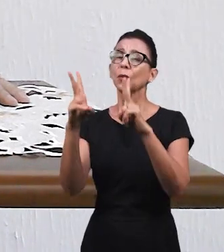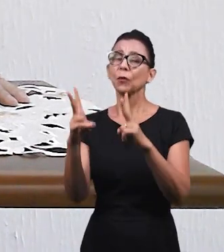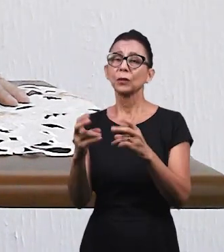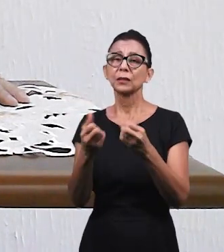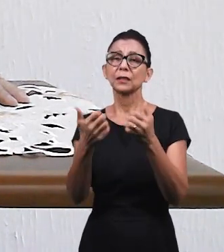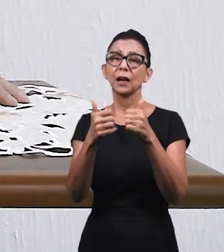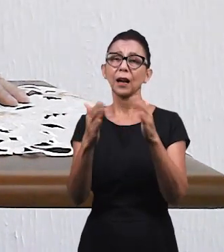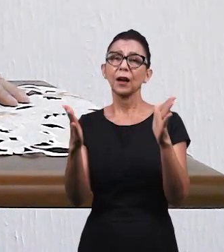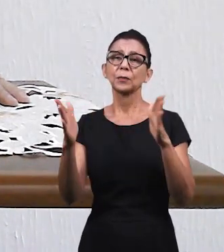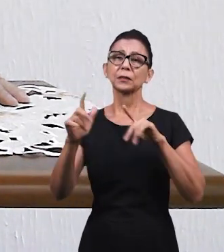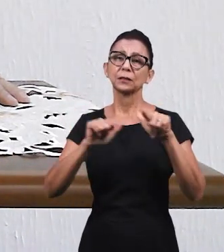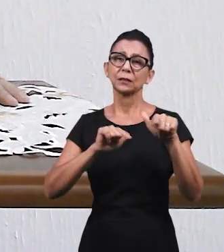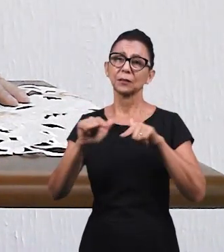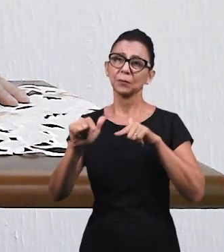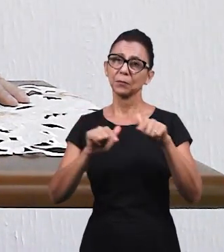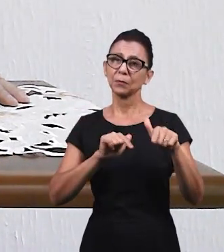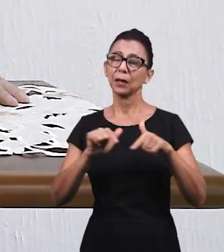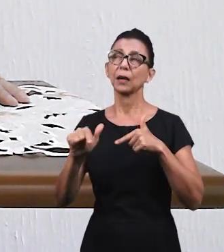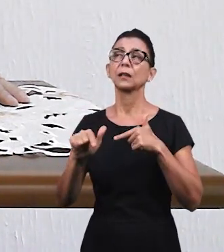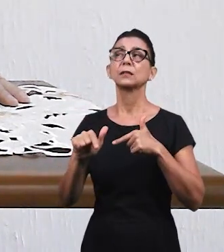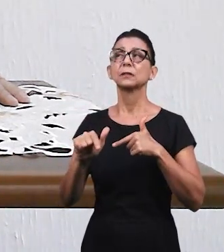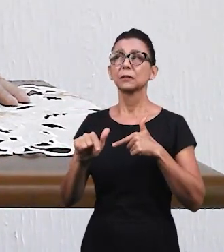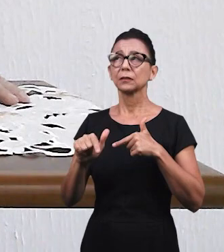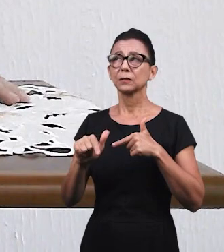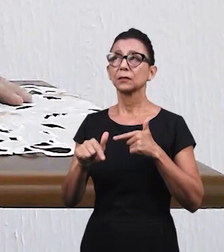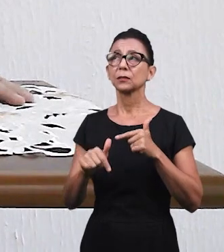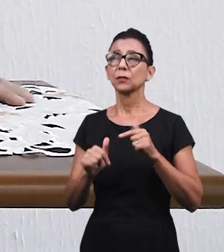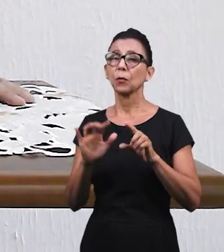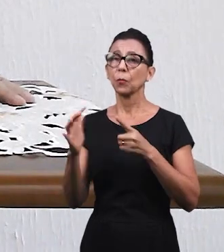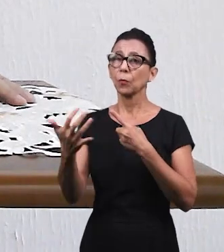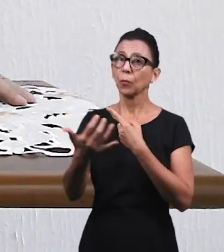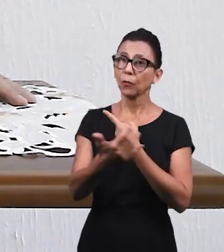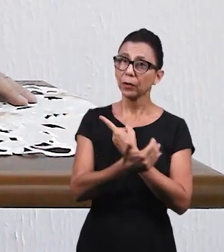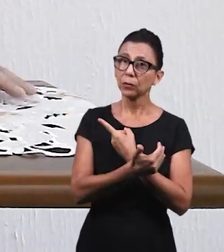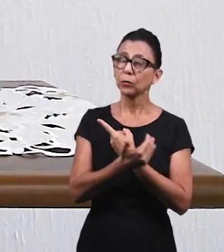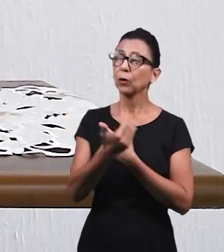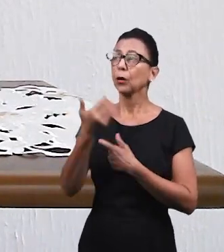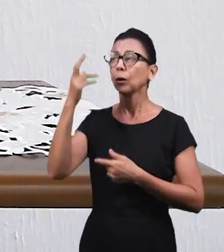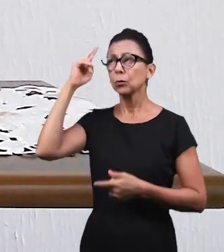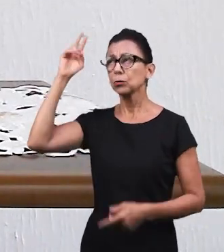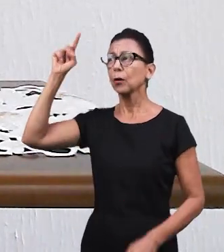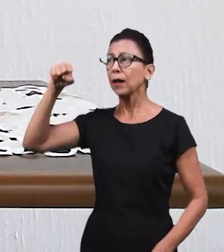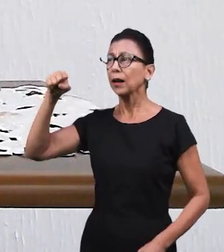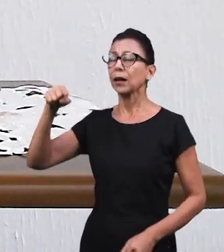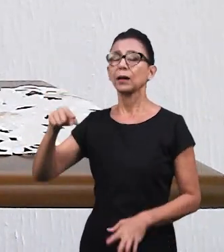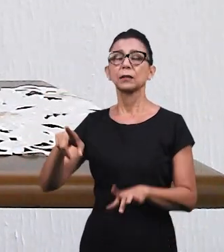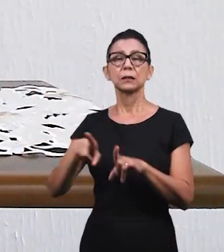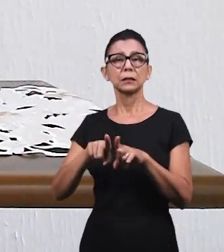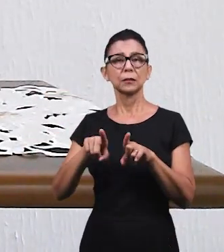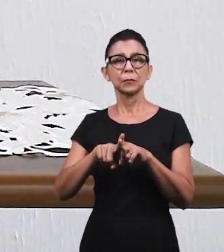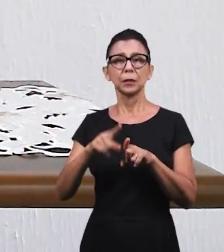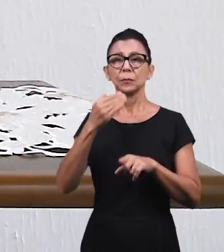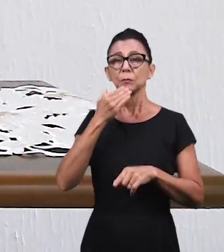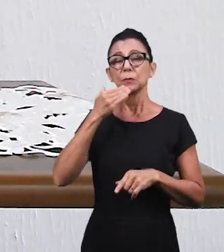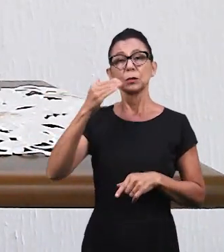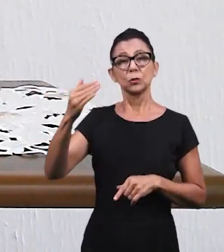Господь, поддержи, дай Твое благословение. Ты Бог, провидец,